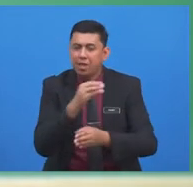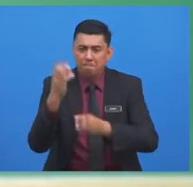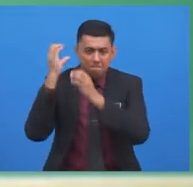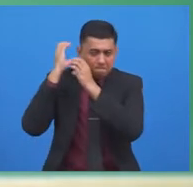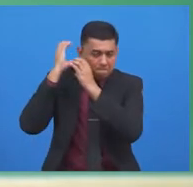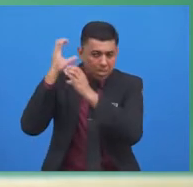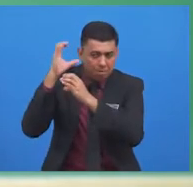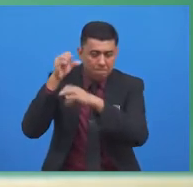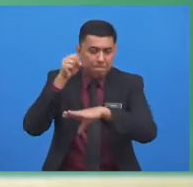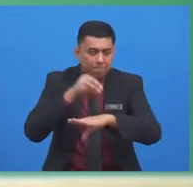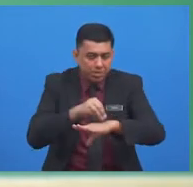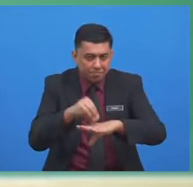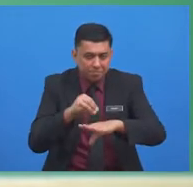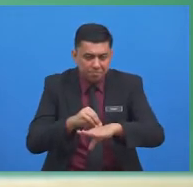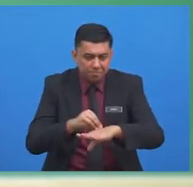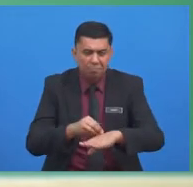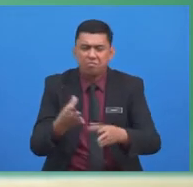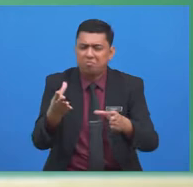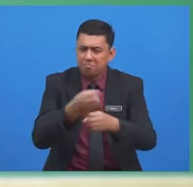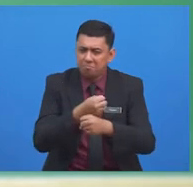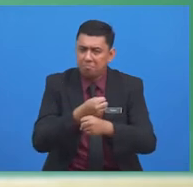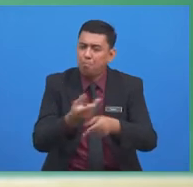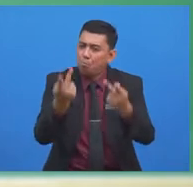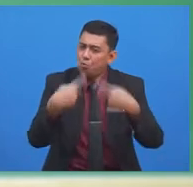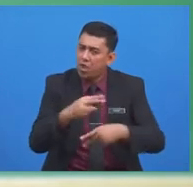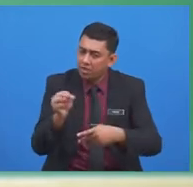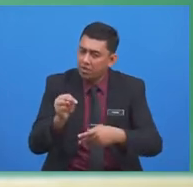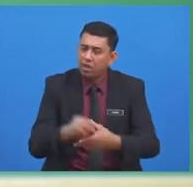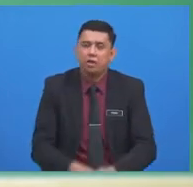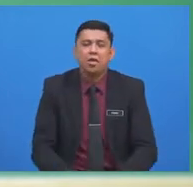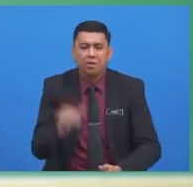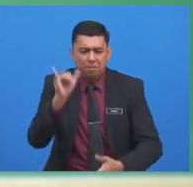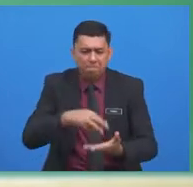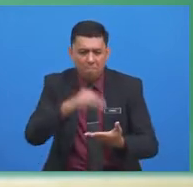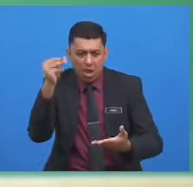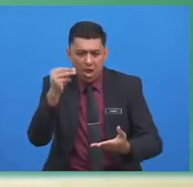yang memberi pulangan pendapatan yang lumayan kepada penduduk setempat.